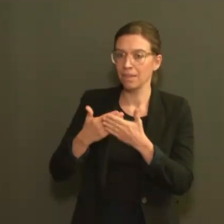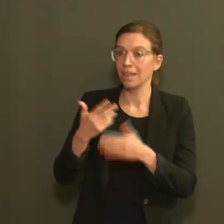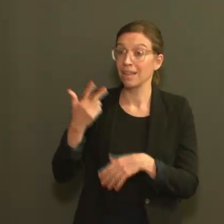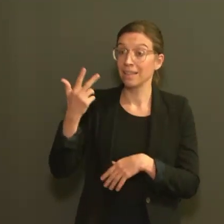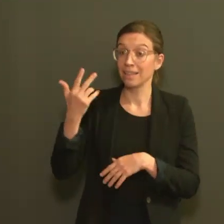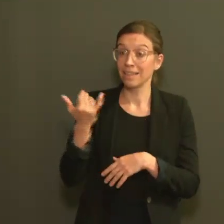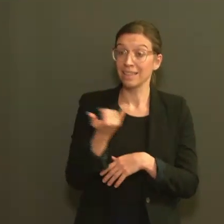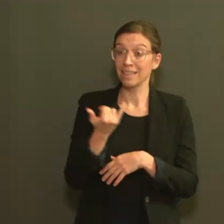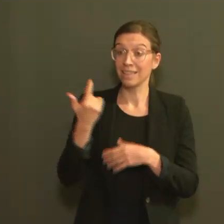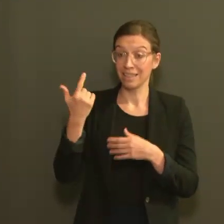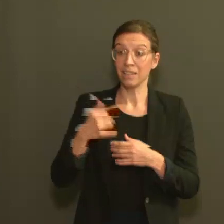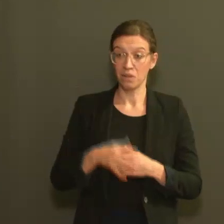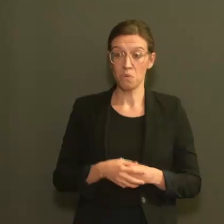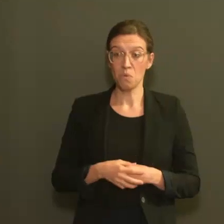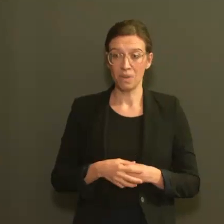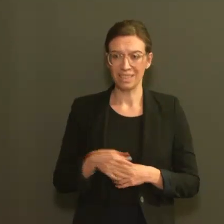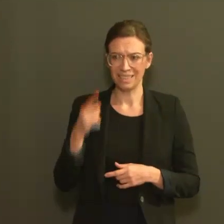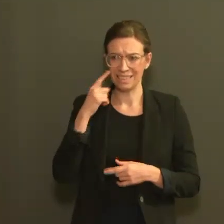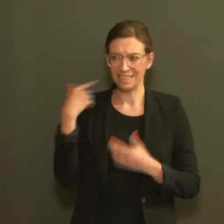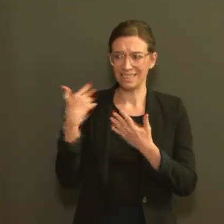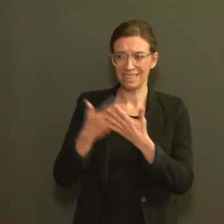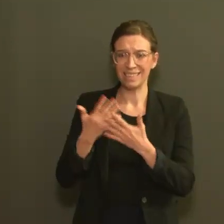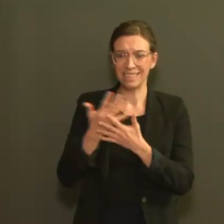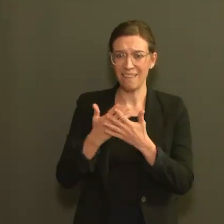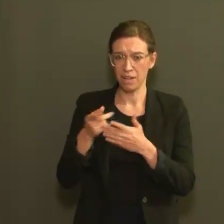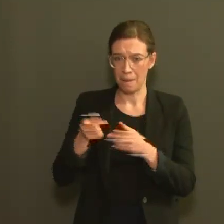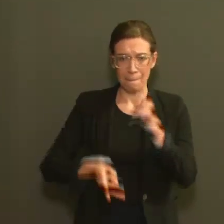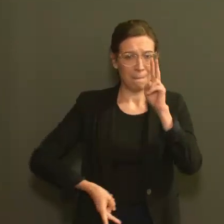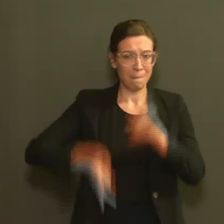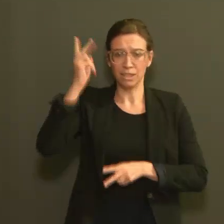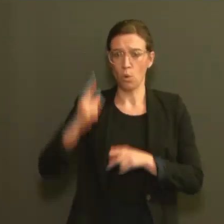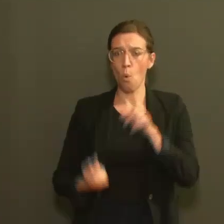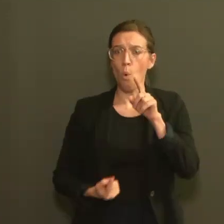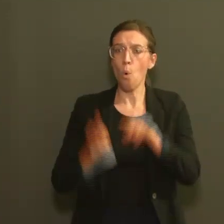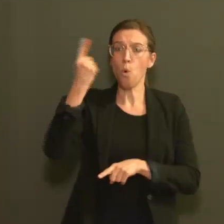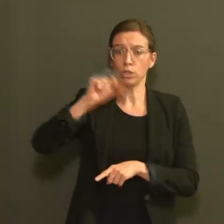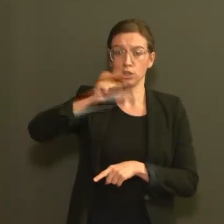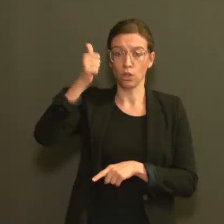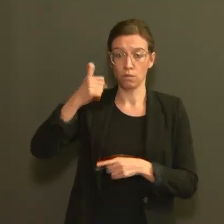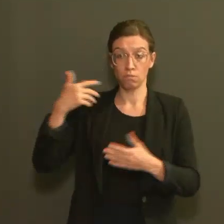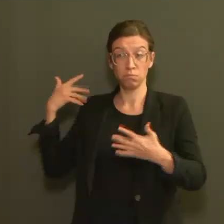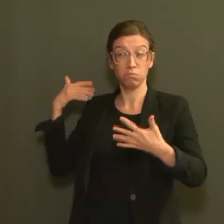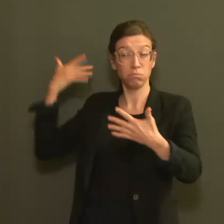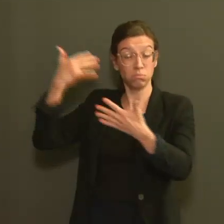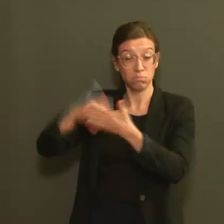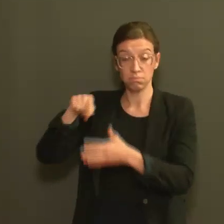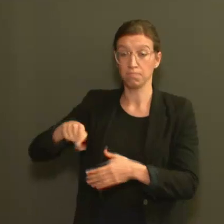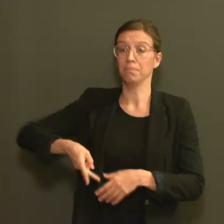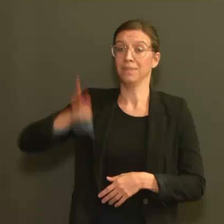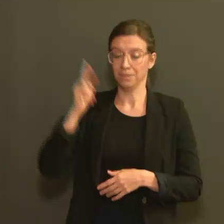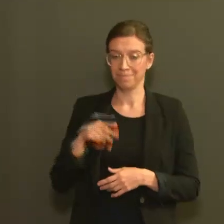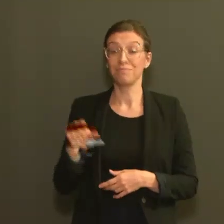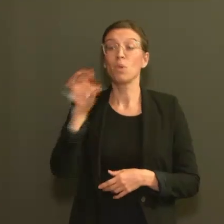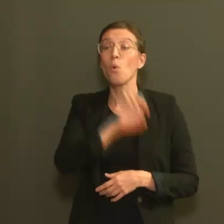momenteel enkel in Tsjechië meer besmettingen vastgesteld per 100.000 inwoners dan in België.